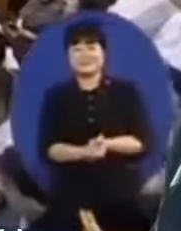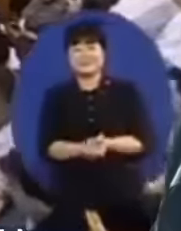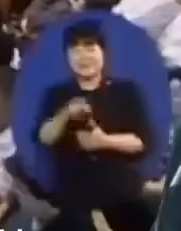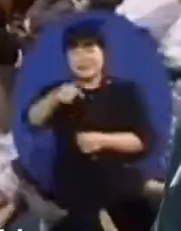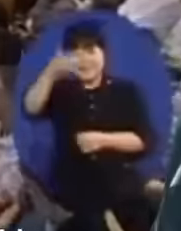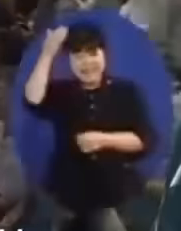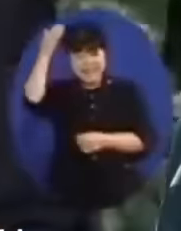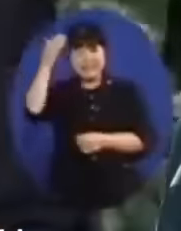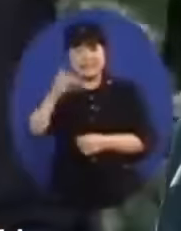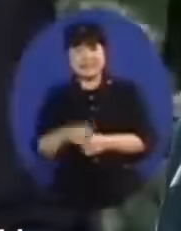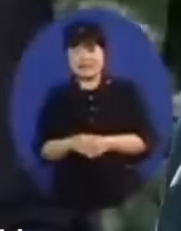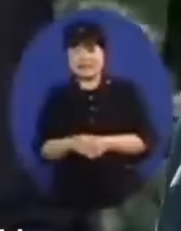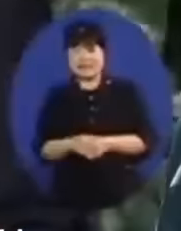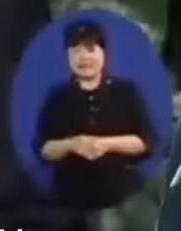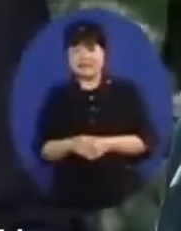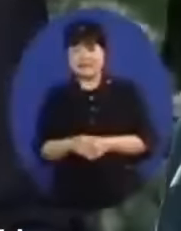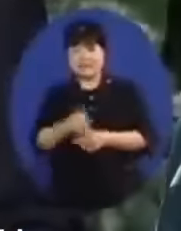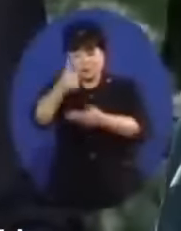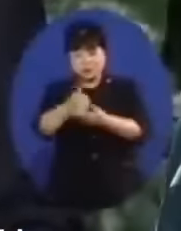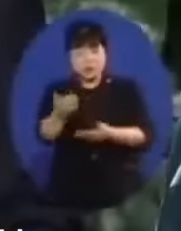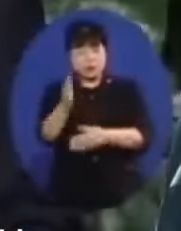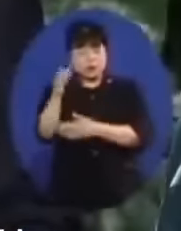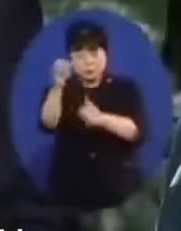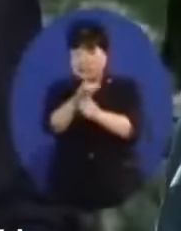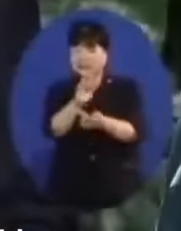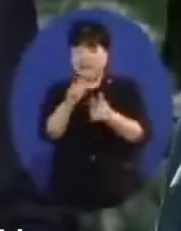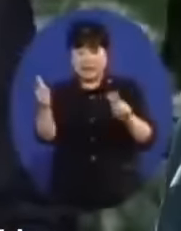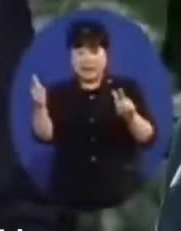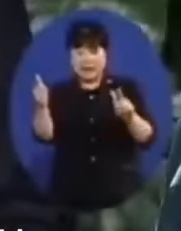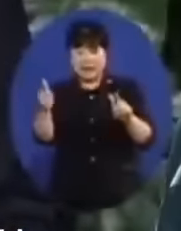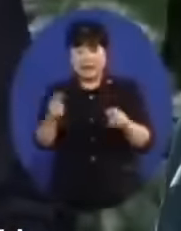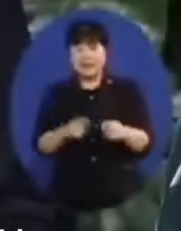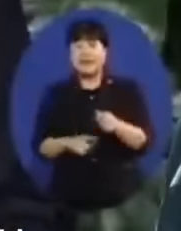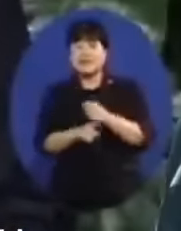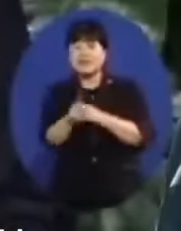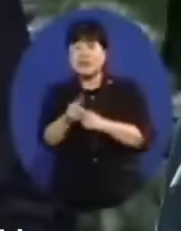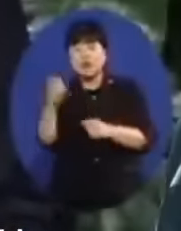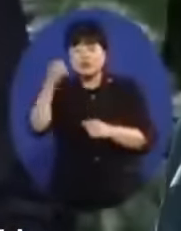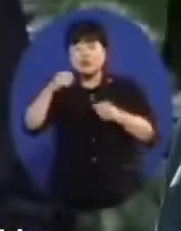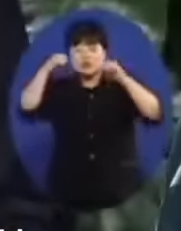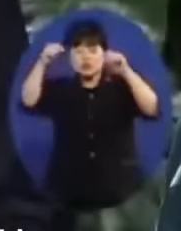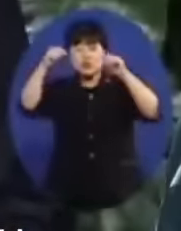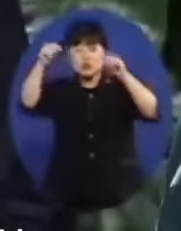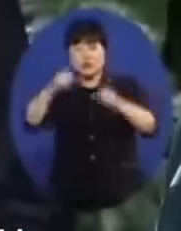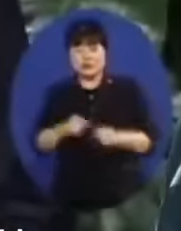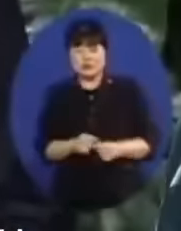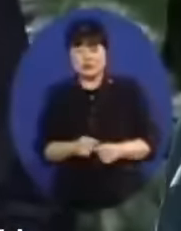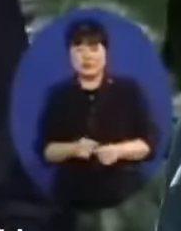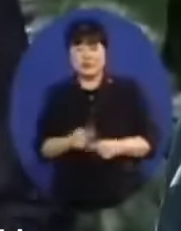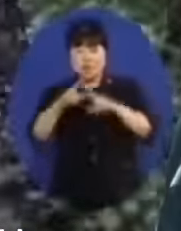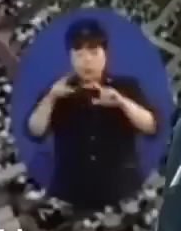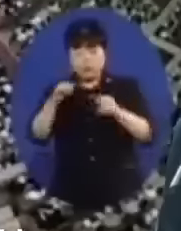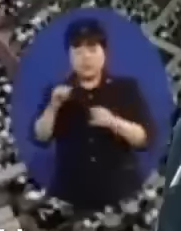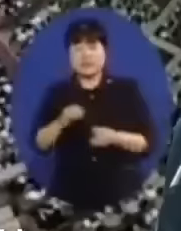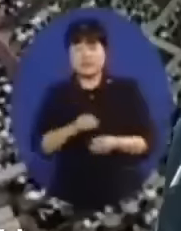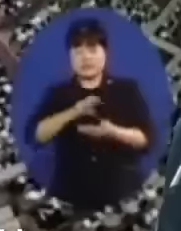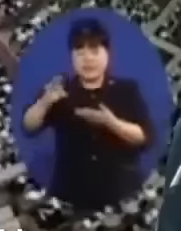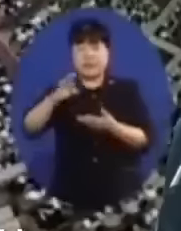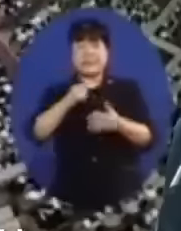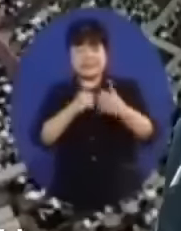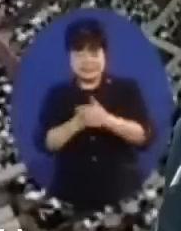옛날 같으면 꿈도 못 꿀 일입니다. 그게 뭐냐? 성령운동이 보편화되었다는 것을 말하는